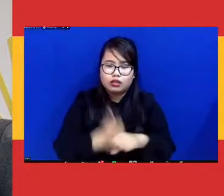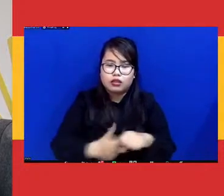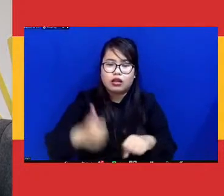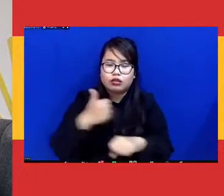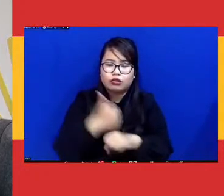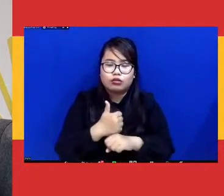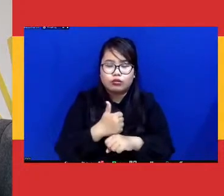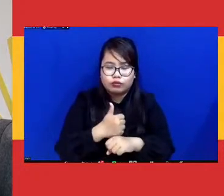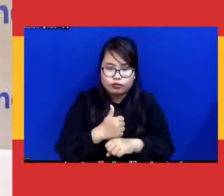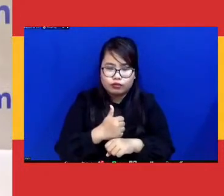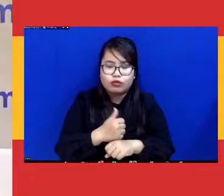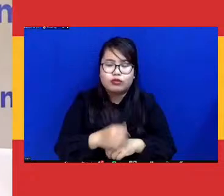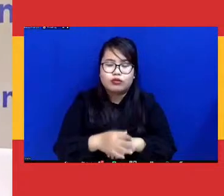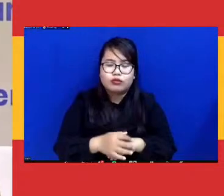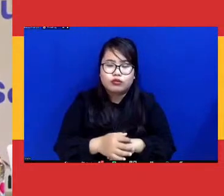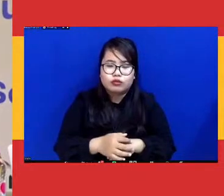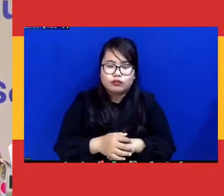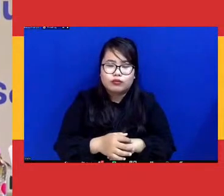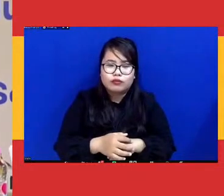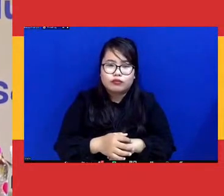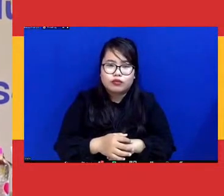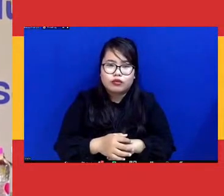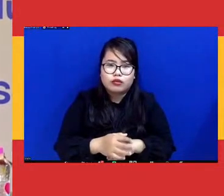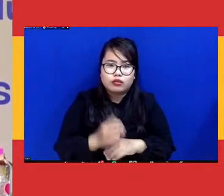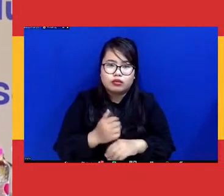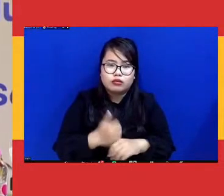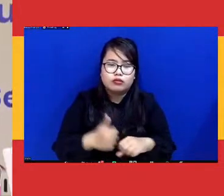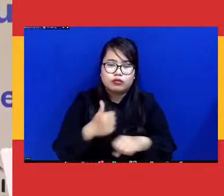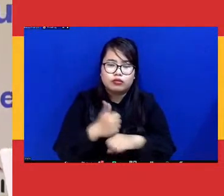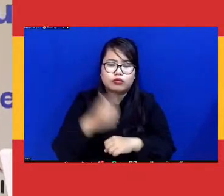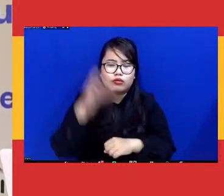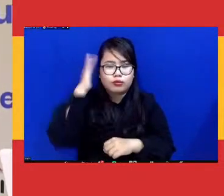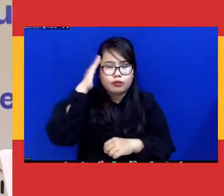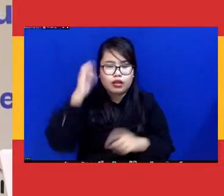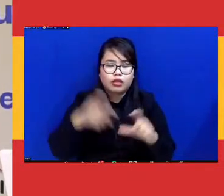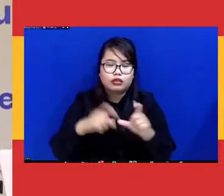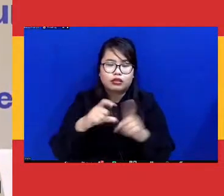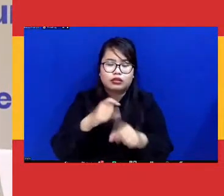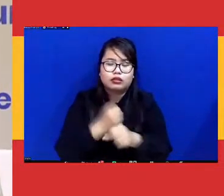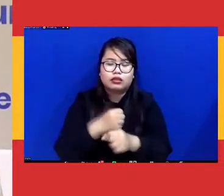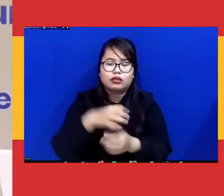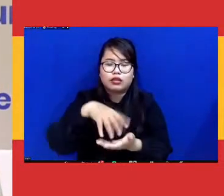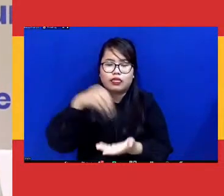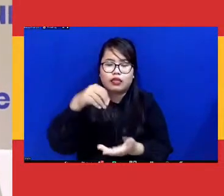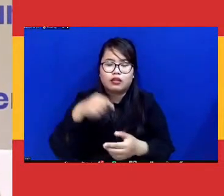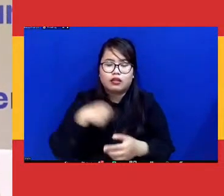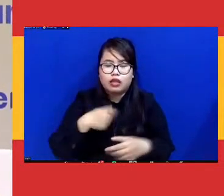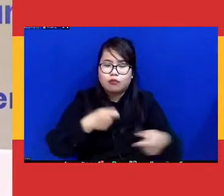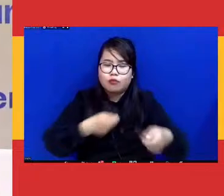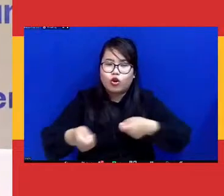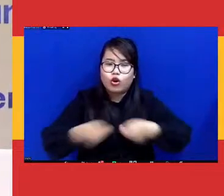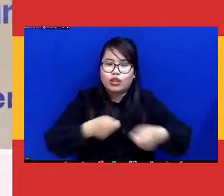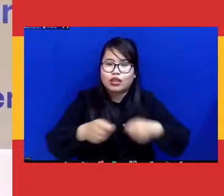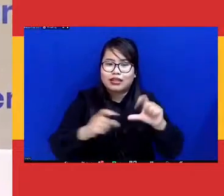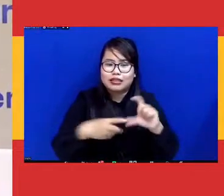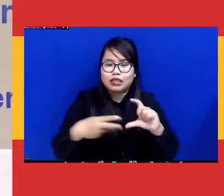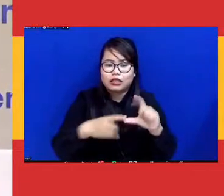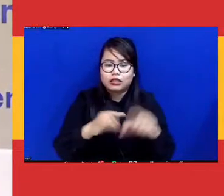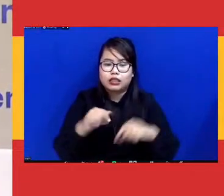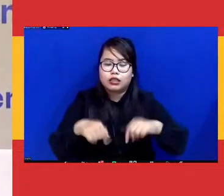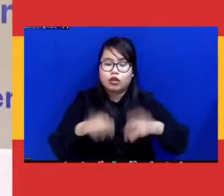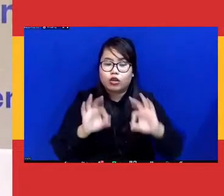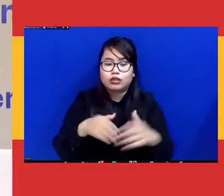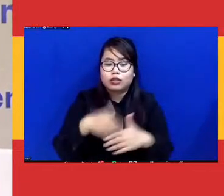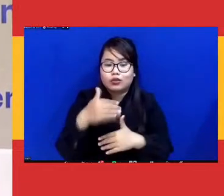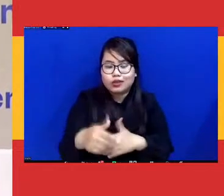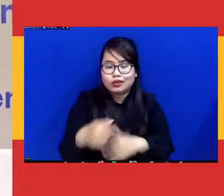the University of Lampung, and I will be moderating this session. I would like to welcome to all participants and